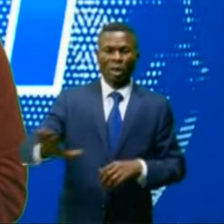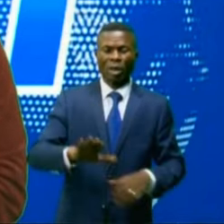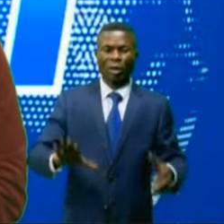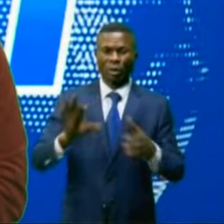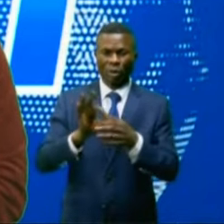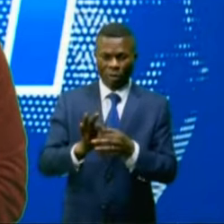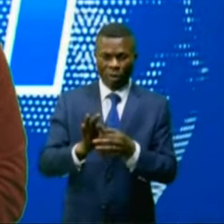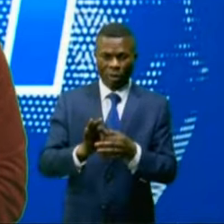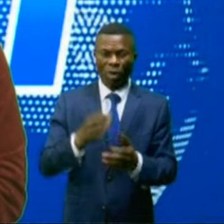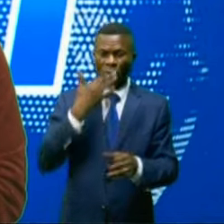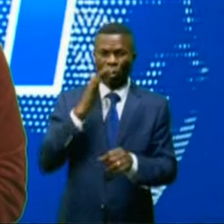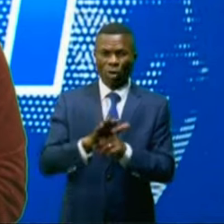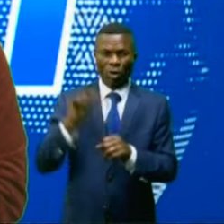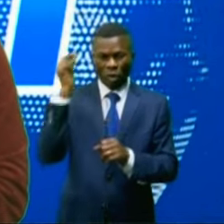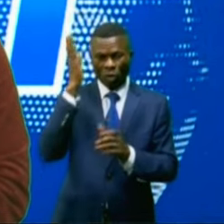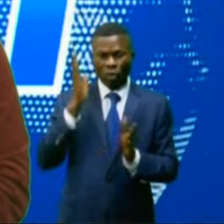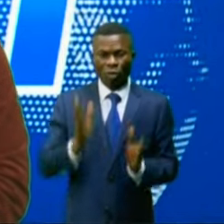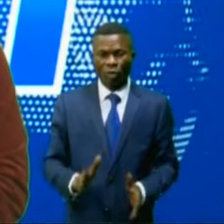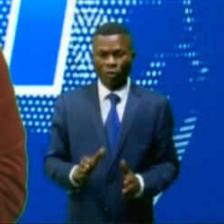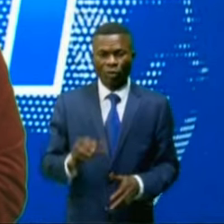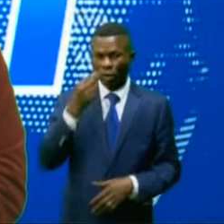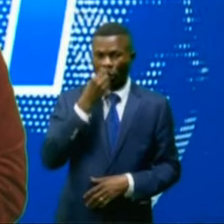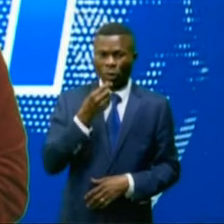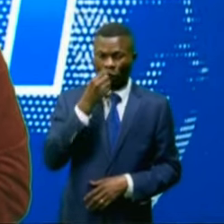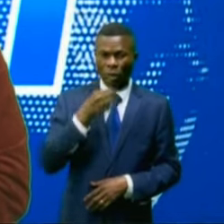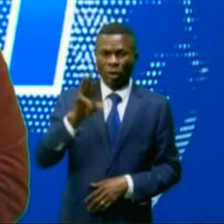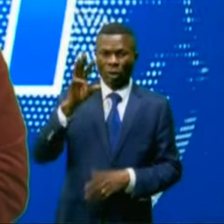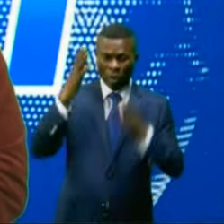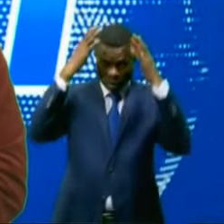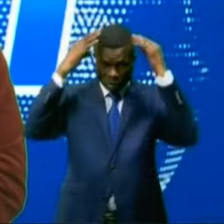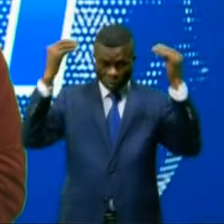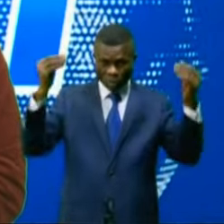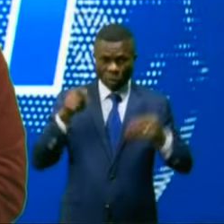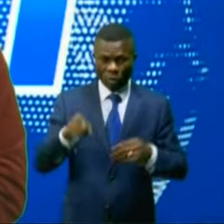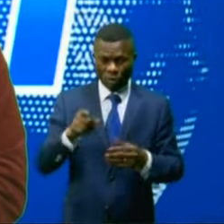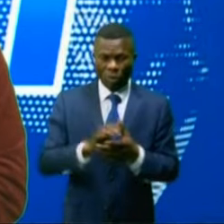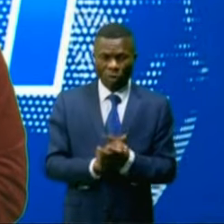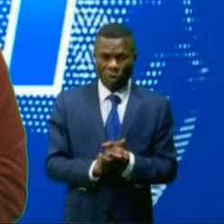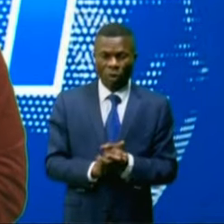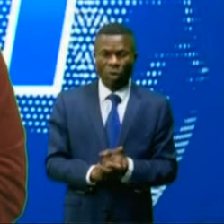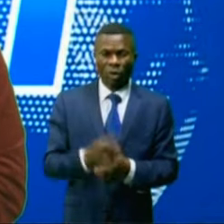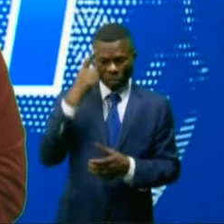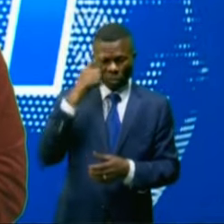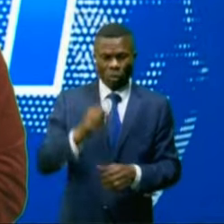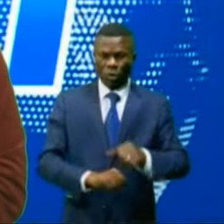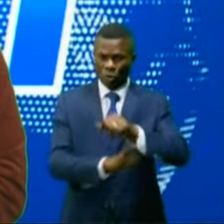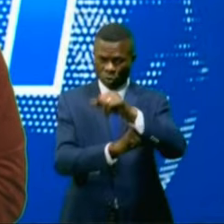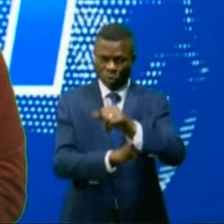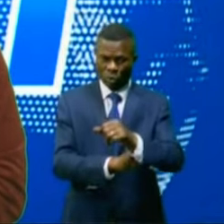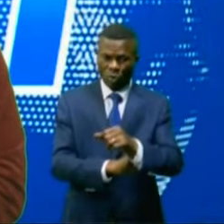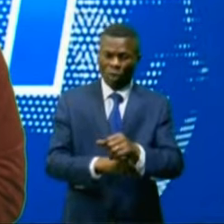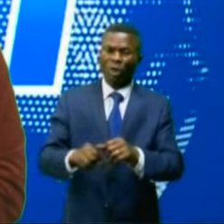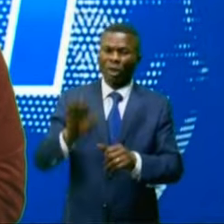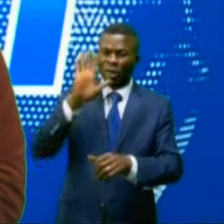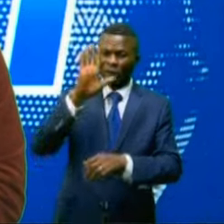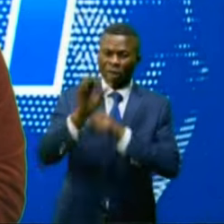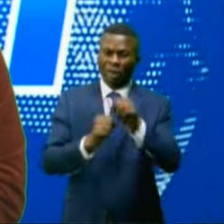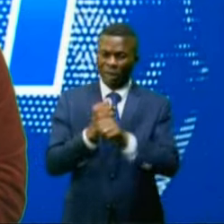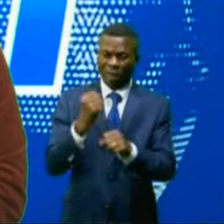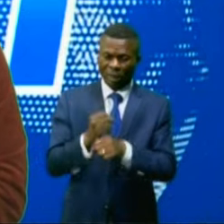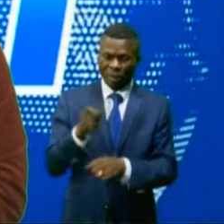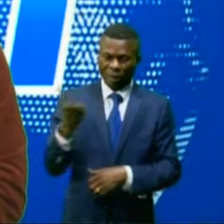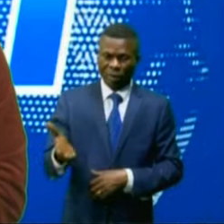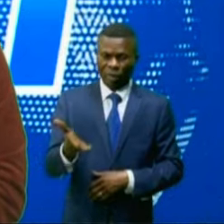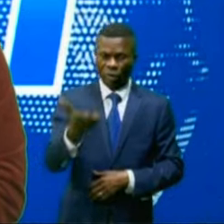ont rassuré le gouverneur Joseph Moïse Kambulu Nkoko de leur soutien tout au long de son mandat.